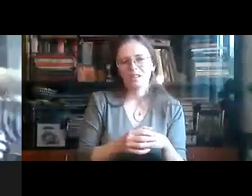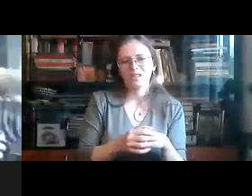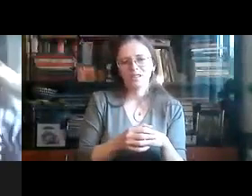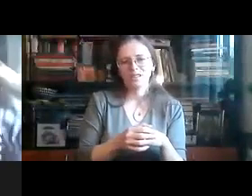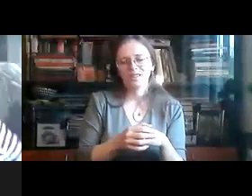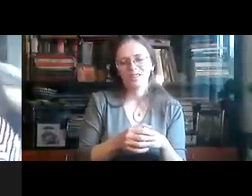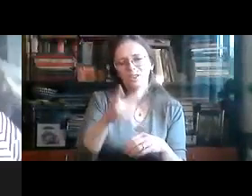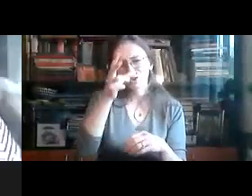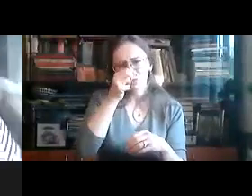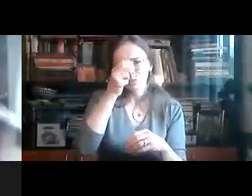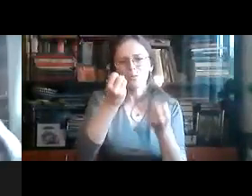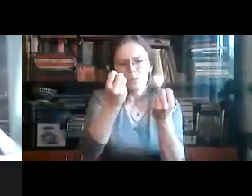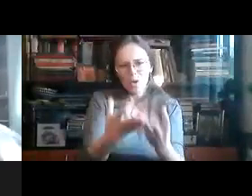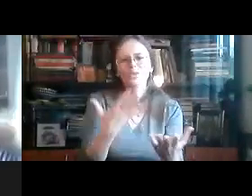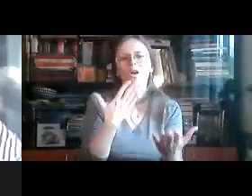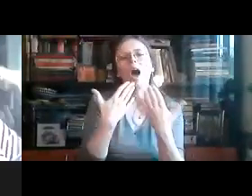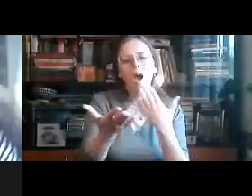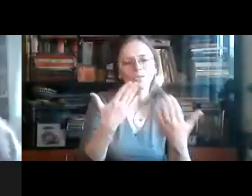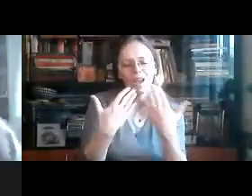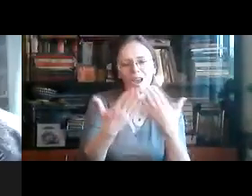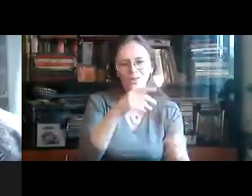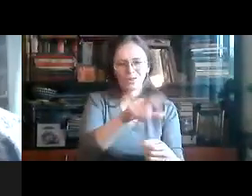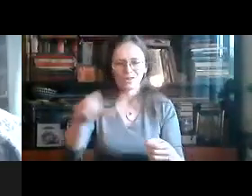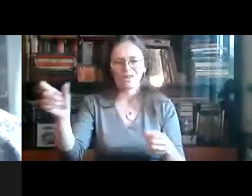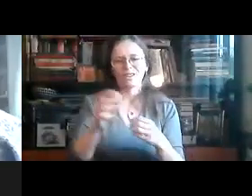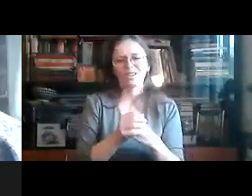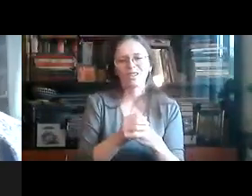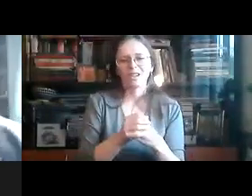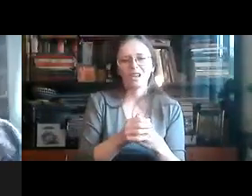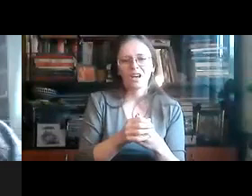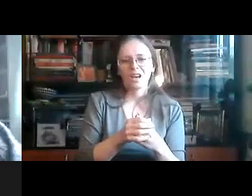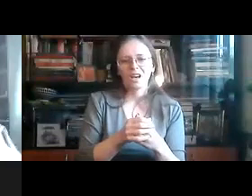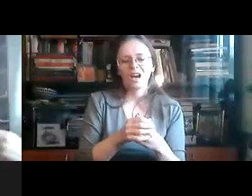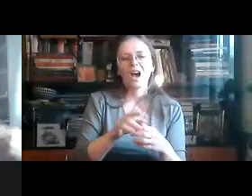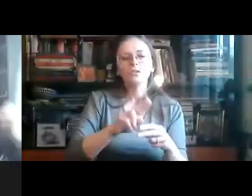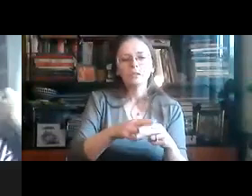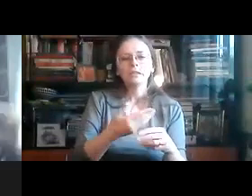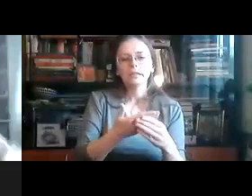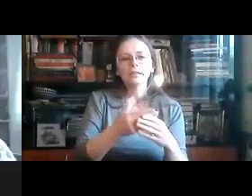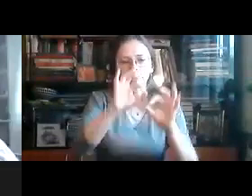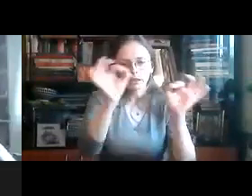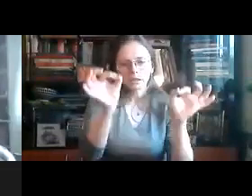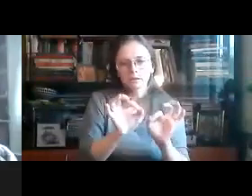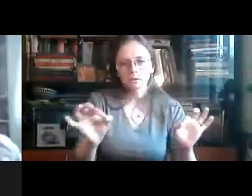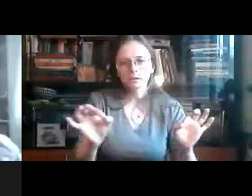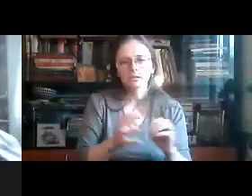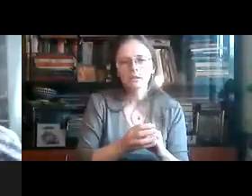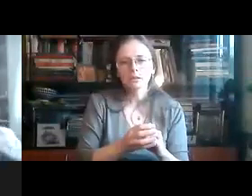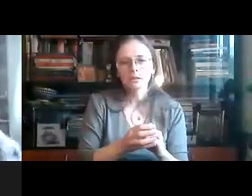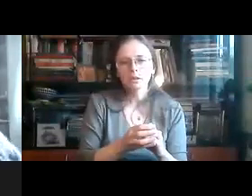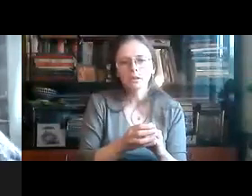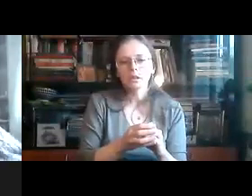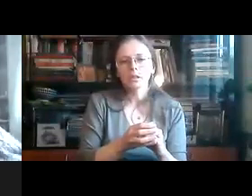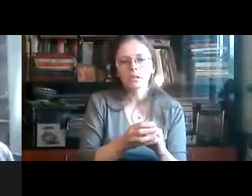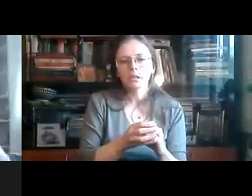человеческому общению, а вот это, так скажем, ну, мероприятие, да, театр, мне кажется, будет очень